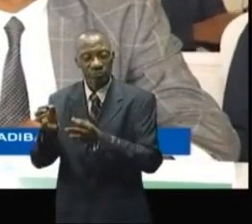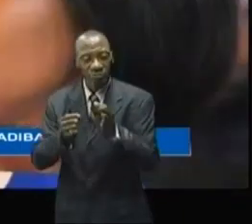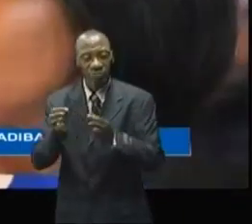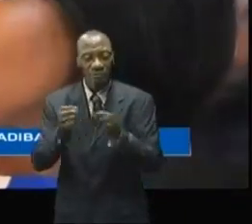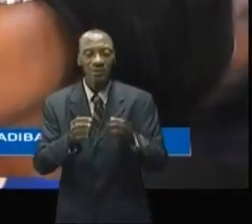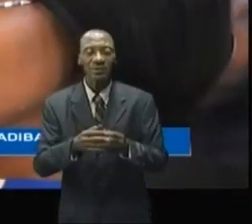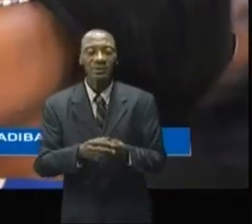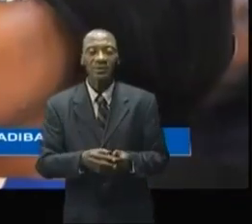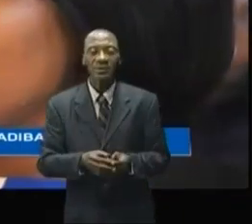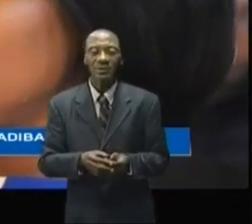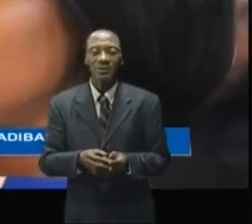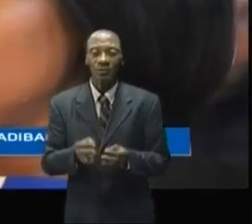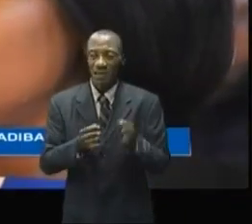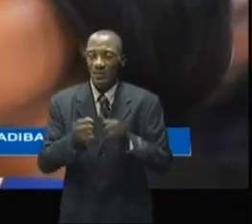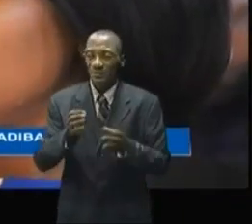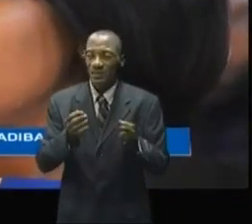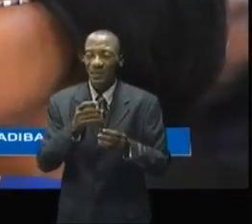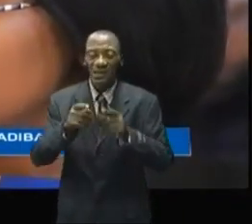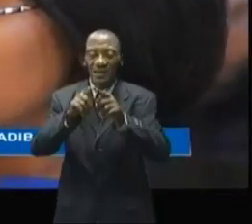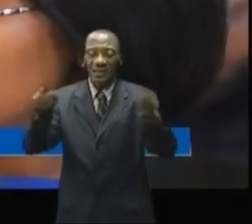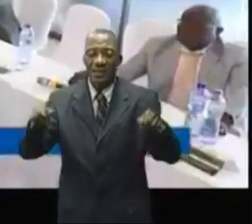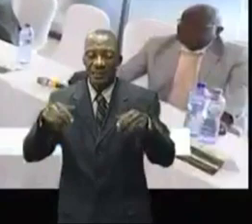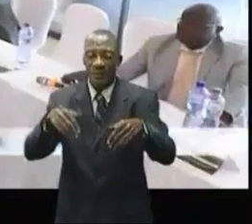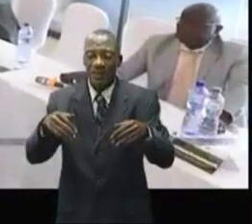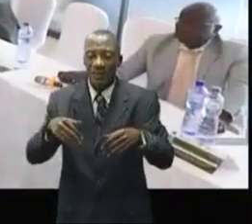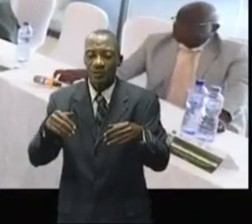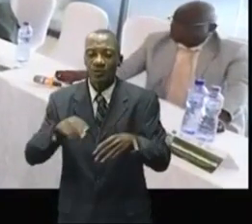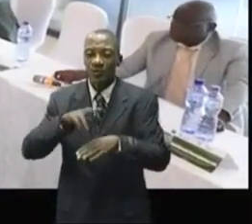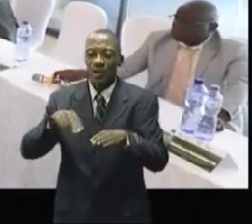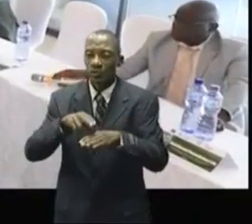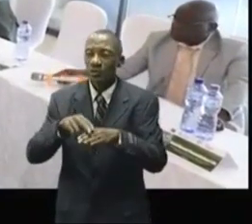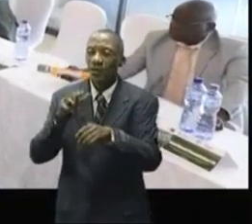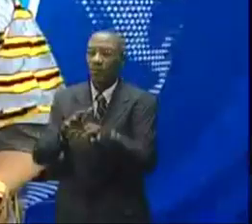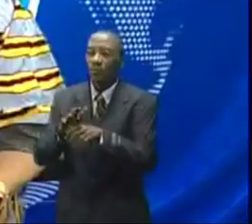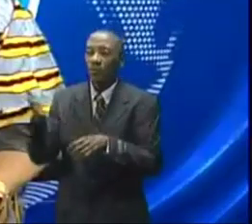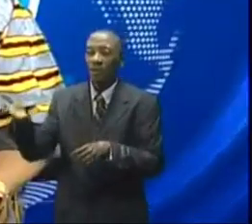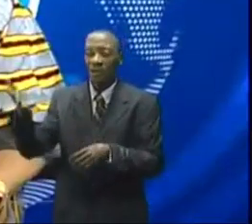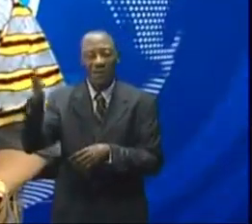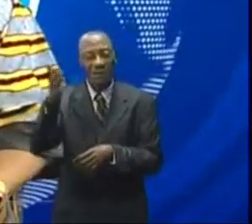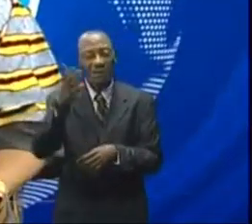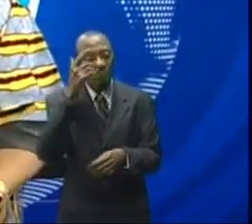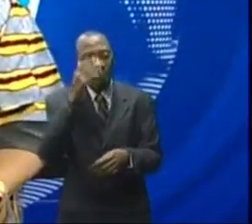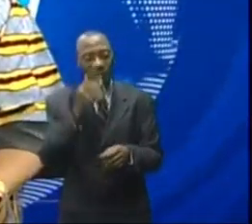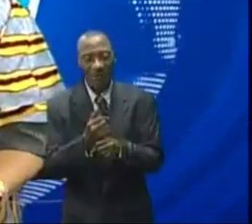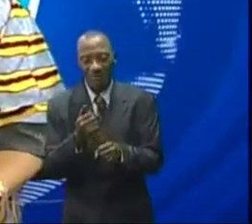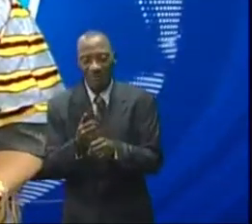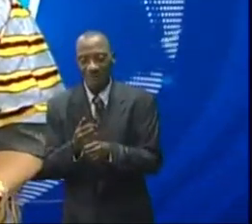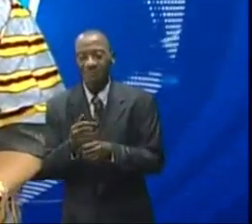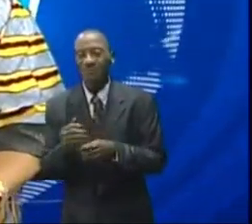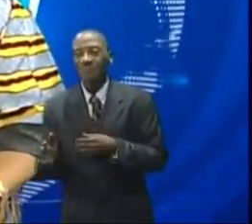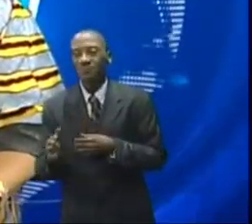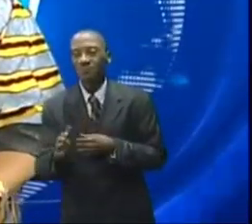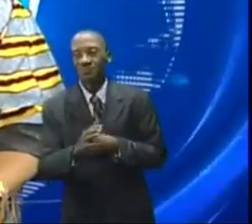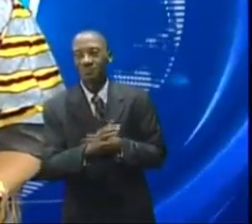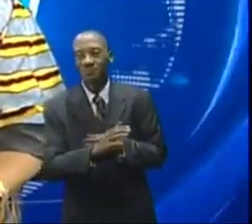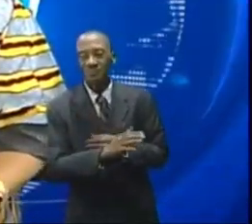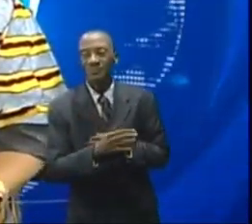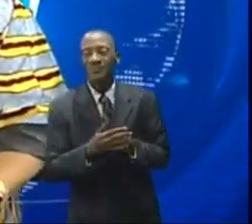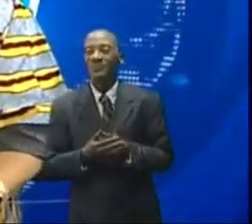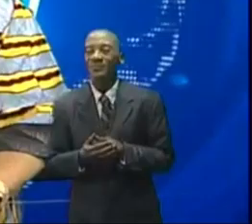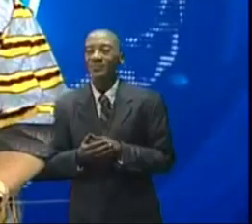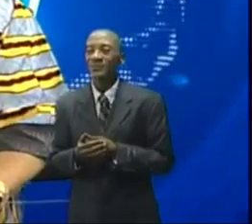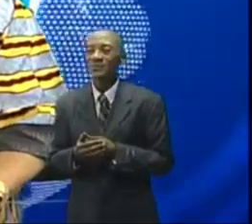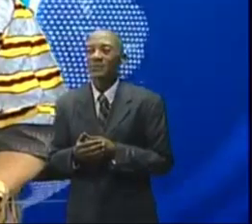orientations opérationnelles et tant d'autres éléments qui entrent en concours. Corrigez avec moi, c'était là la télé sur le